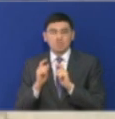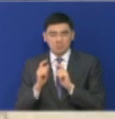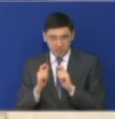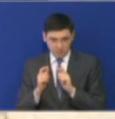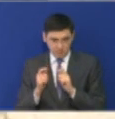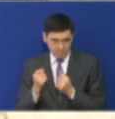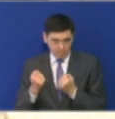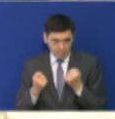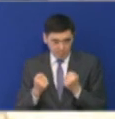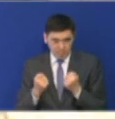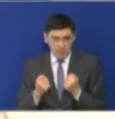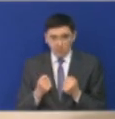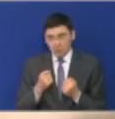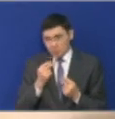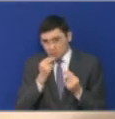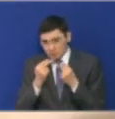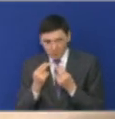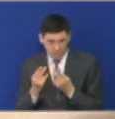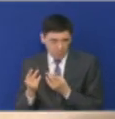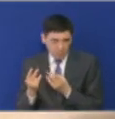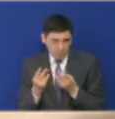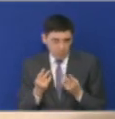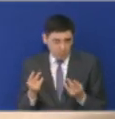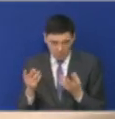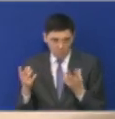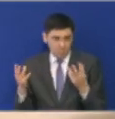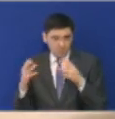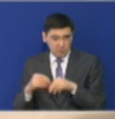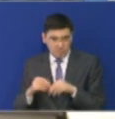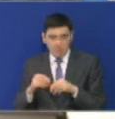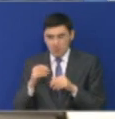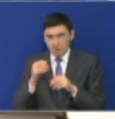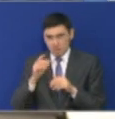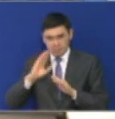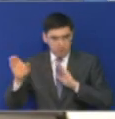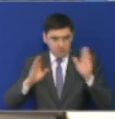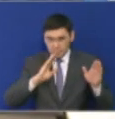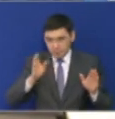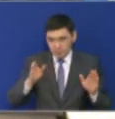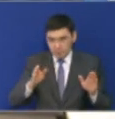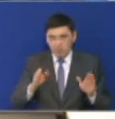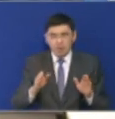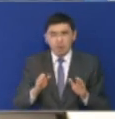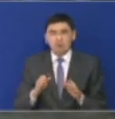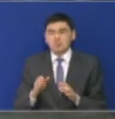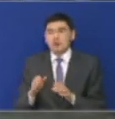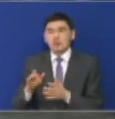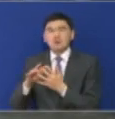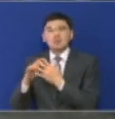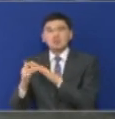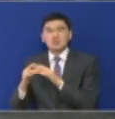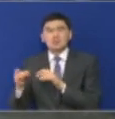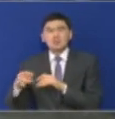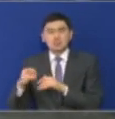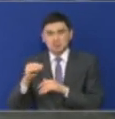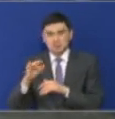первой необходимости, такими как макароны, подсолнечное масло и рис, выехали каждая в своем направлении. Фуры направились сразу в несколько районов